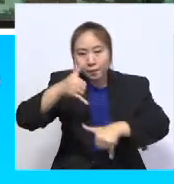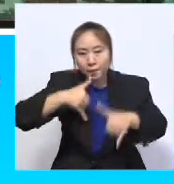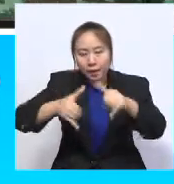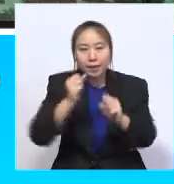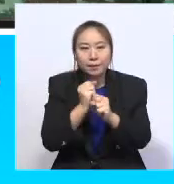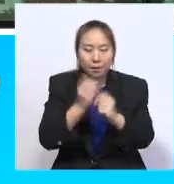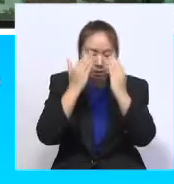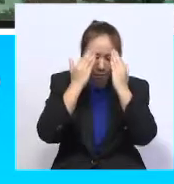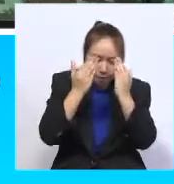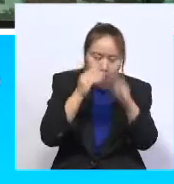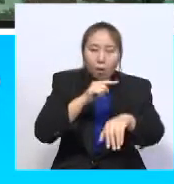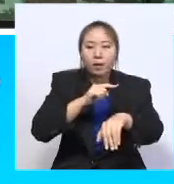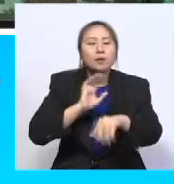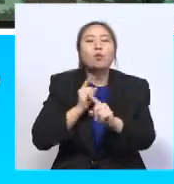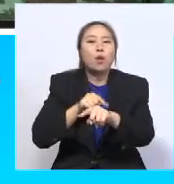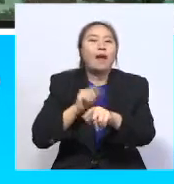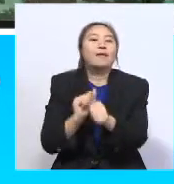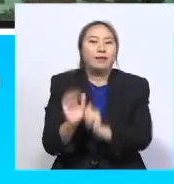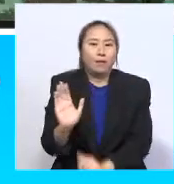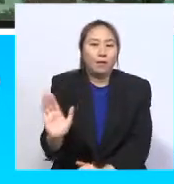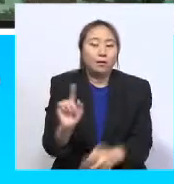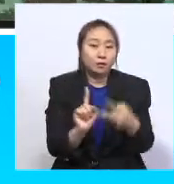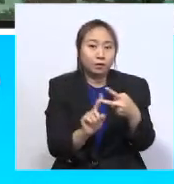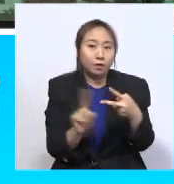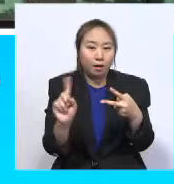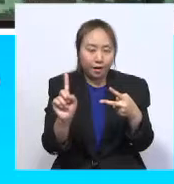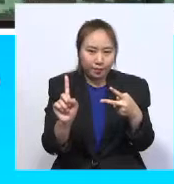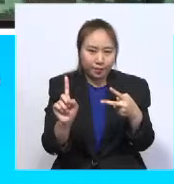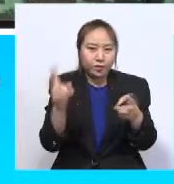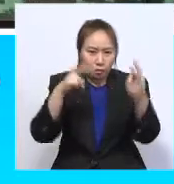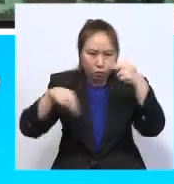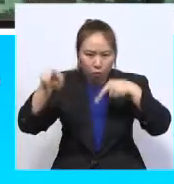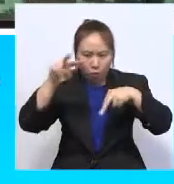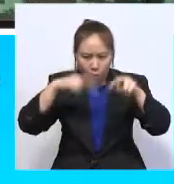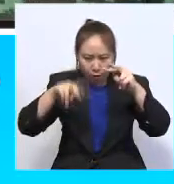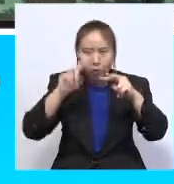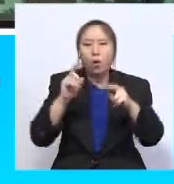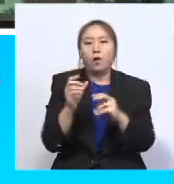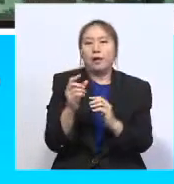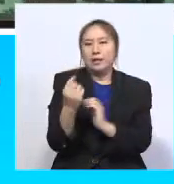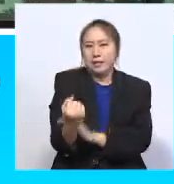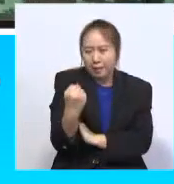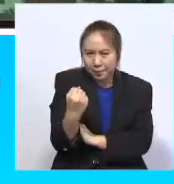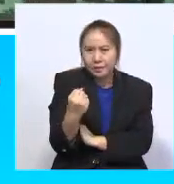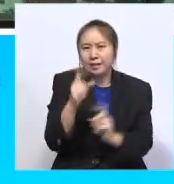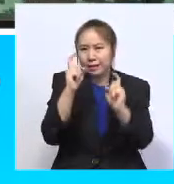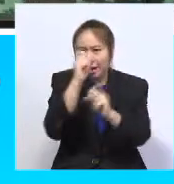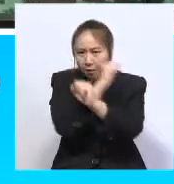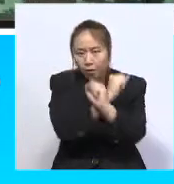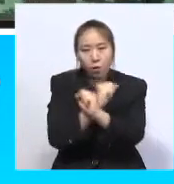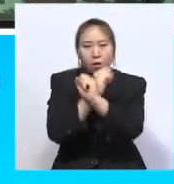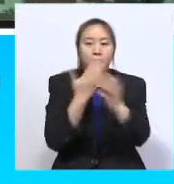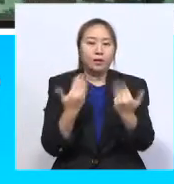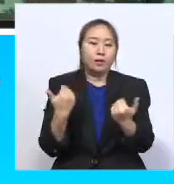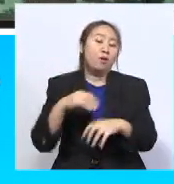ารณกิจได้ทันเวลาแต่มาตรการที่เราละเลยไม่ได้ก็คือการควบคุมพื้นที่ให้มีความปลอดภัยนะครับตอนนี้เราได้มีการบูรณา